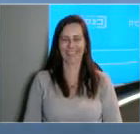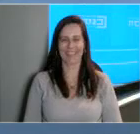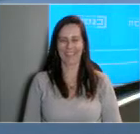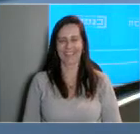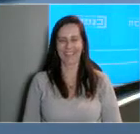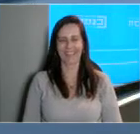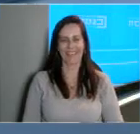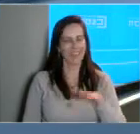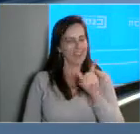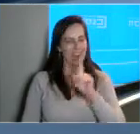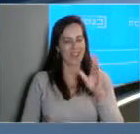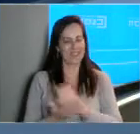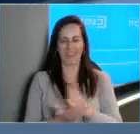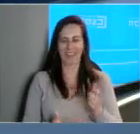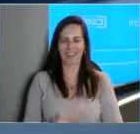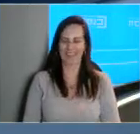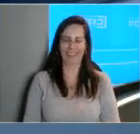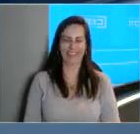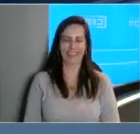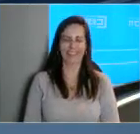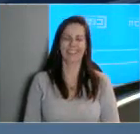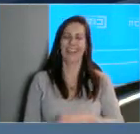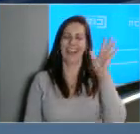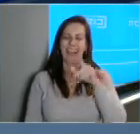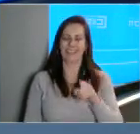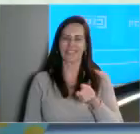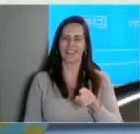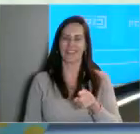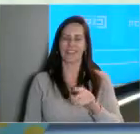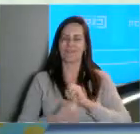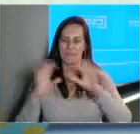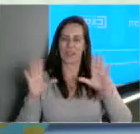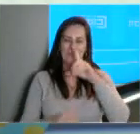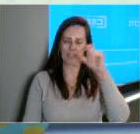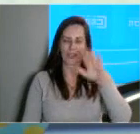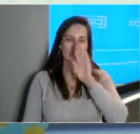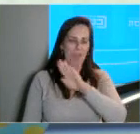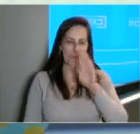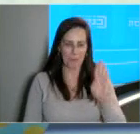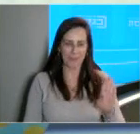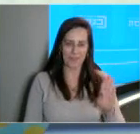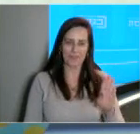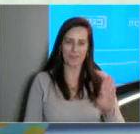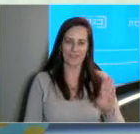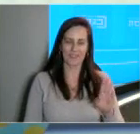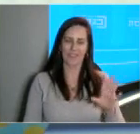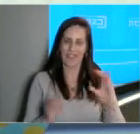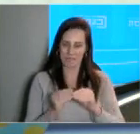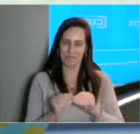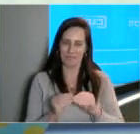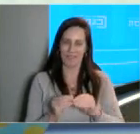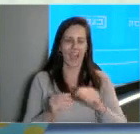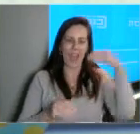לביבי. תפסה אותו לא מוכן. עמליה. כן, הסרטון עולה גם בחשבון האינסטגרם של ראש הממשלה נתניהו, תחת